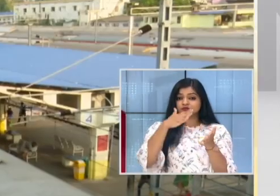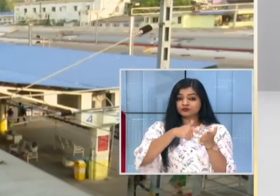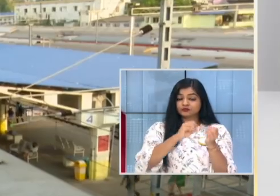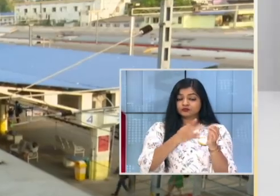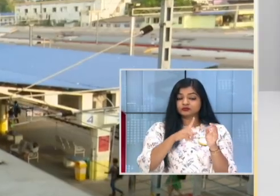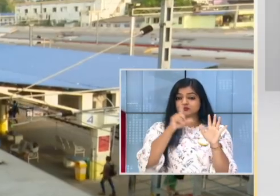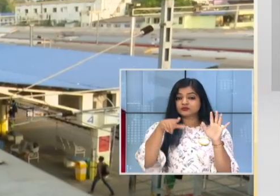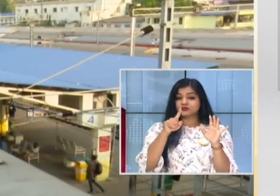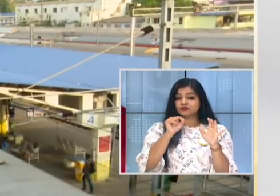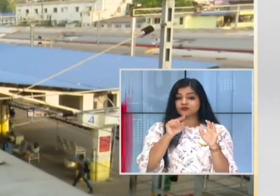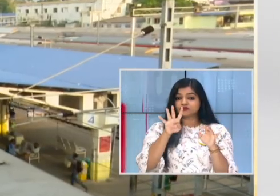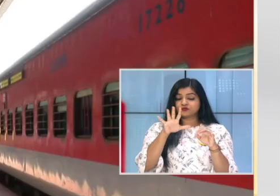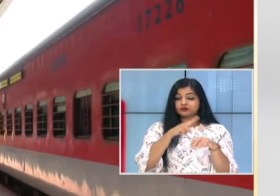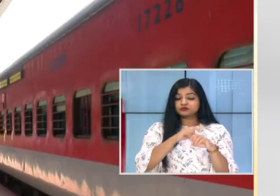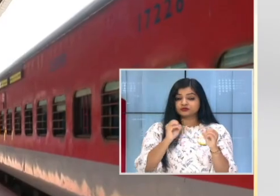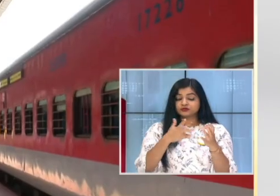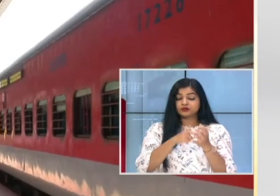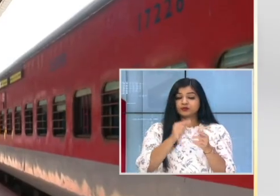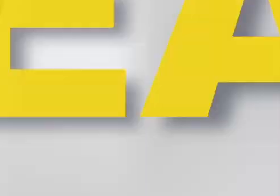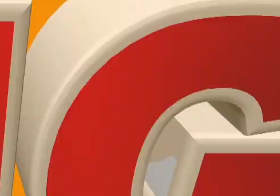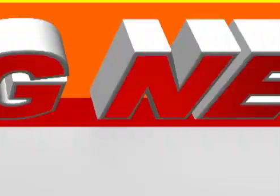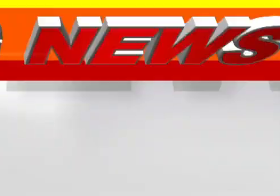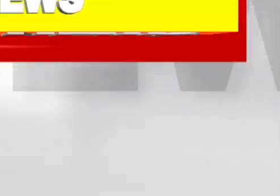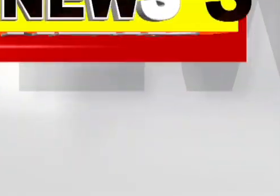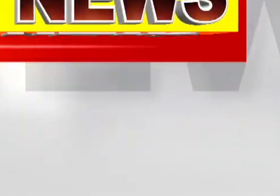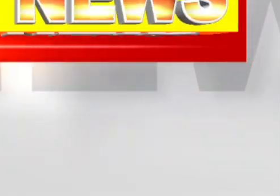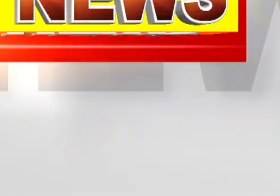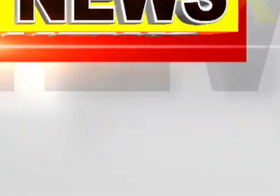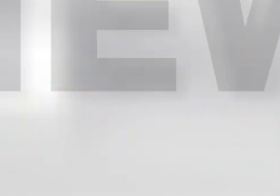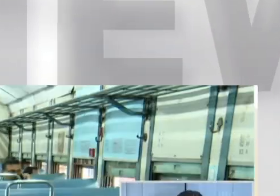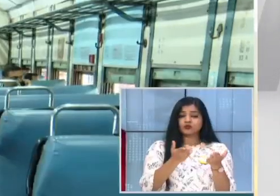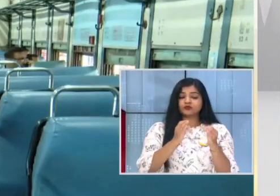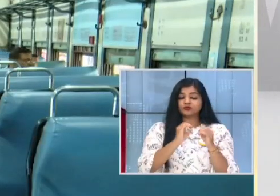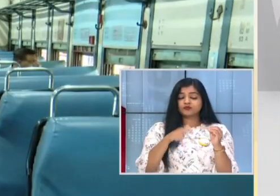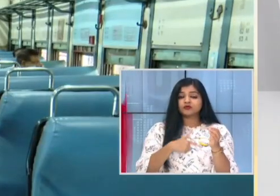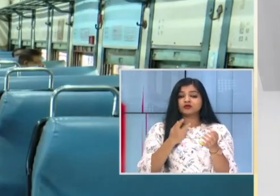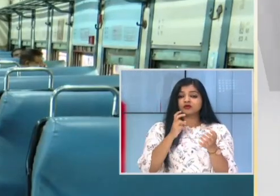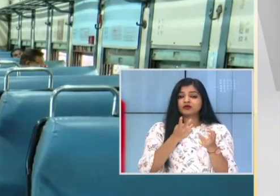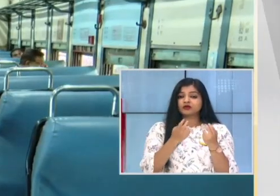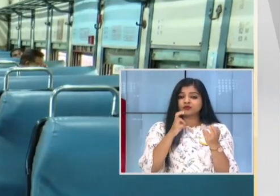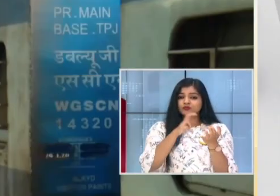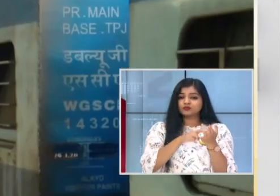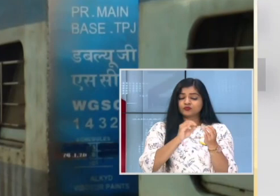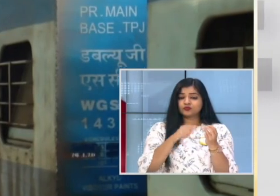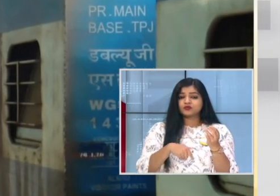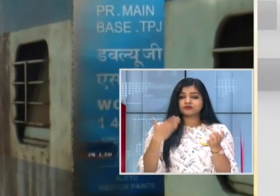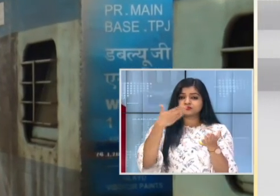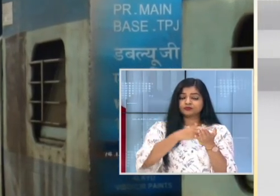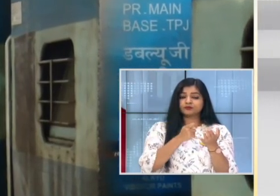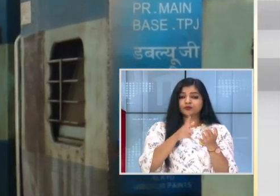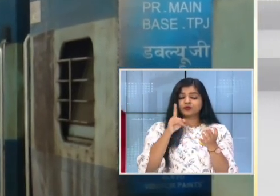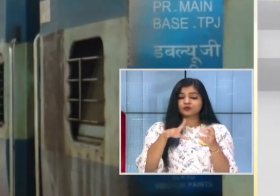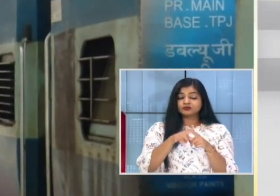ഈ ട്രെയിനിൽ യാത്ര ചെയ്യാനുള്ള സൗകര്യം ഉണ്ടാകും. മുൻകൂട്ടി ബുക്ക് ചെയ്യേണ്ട ആവശ്യമില്ല. അൺറിസർവ്ഡ് ട്രെയിനാണ്. അതുകൊണ്ട് തീർത്ഥാടകർക്ക് വലിയ ഉപകാരപ്പെടുന്ന